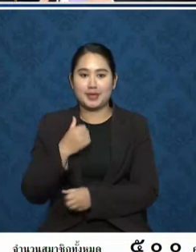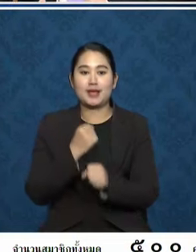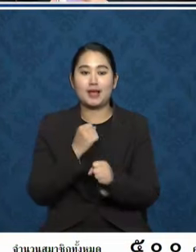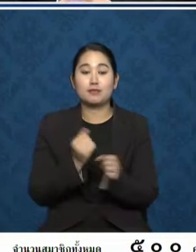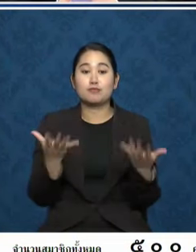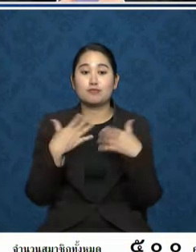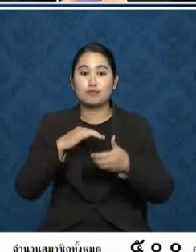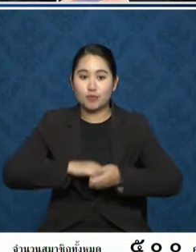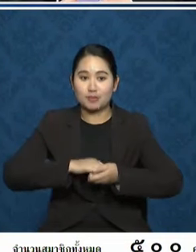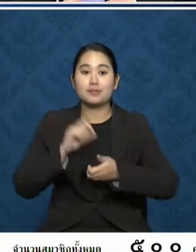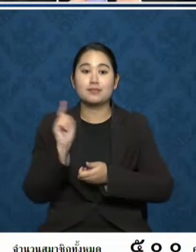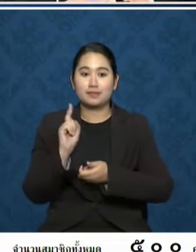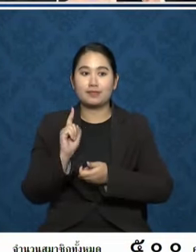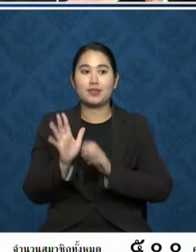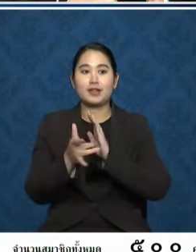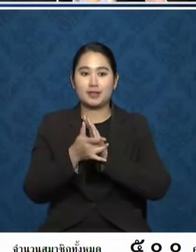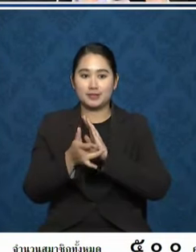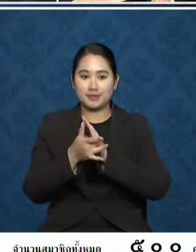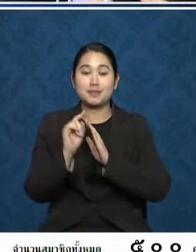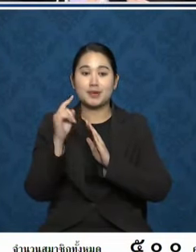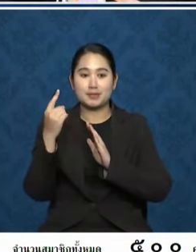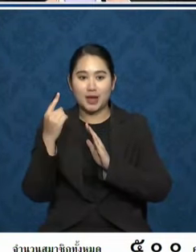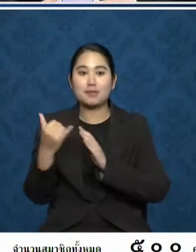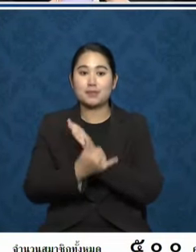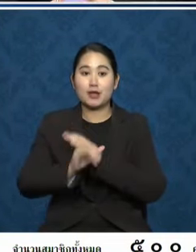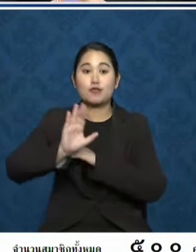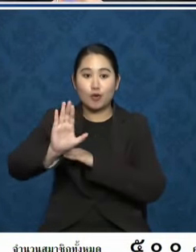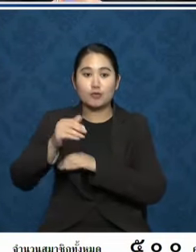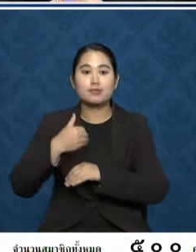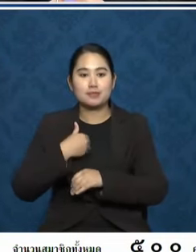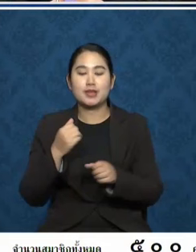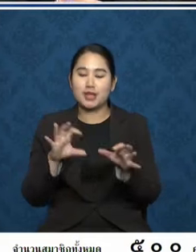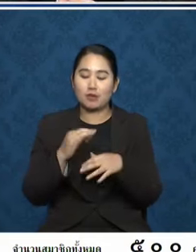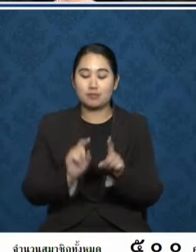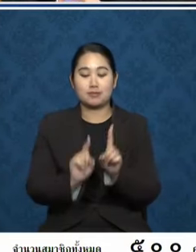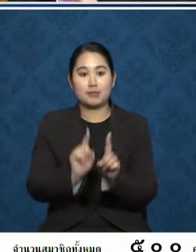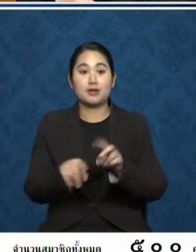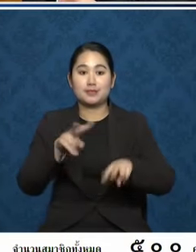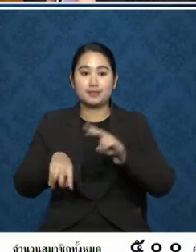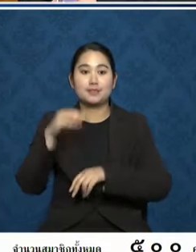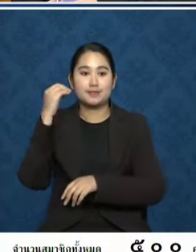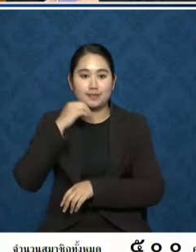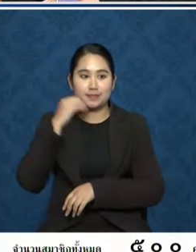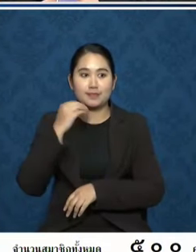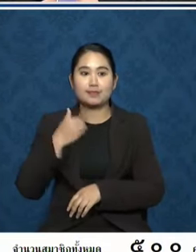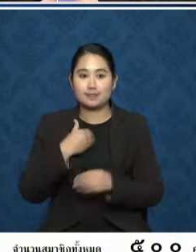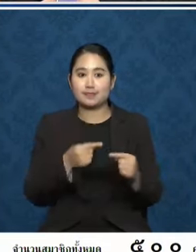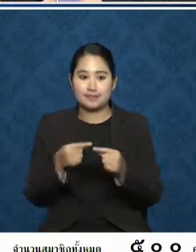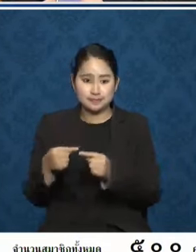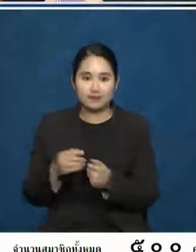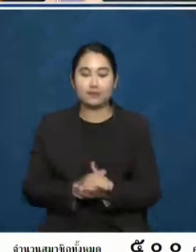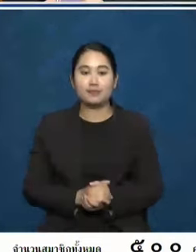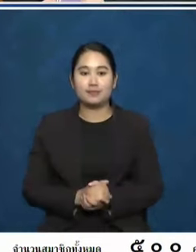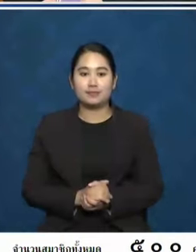งานรวมกันกับเทคโโยีใหม ของต่างประเทศในการตรวจวดส่งเห่านี้อยู่อย่สมังเสมอครับไปต่อเลยครั